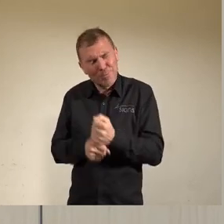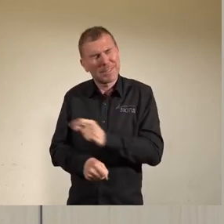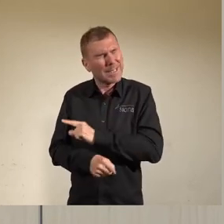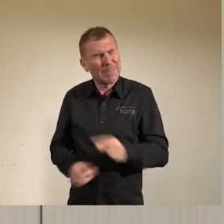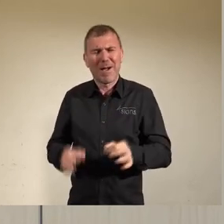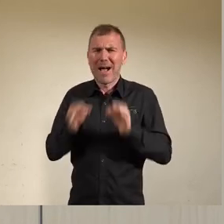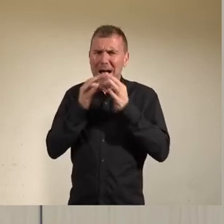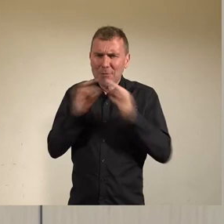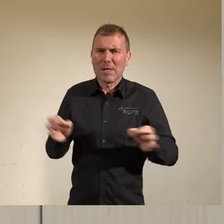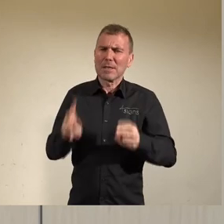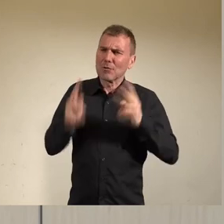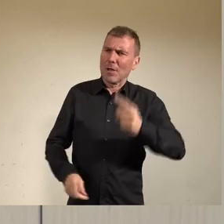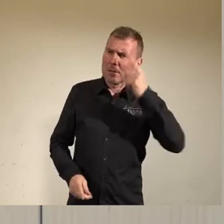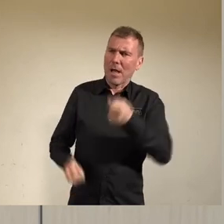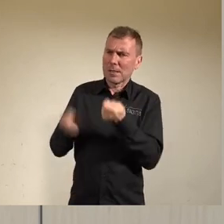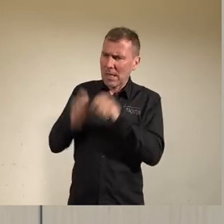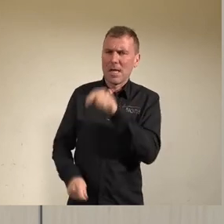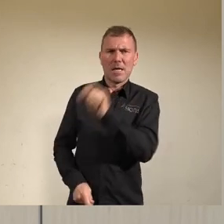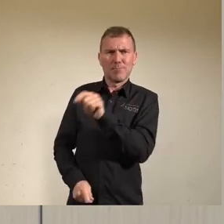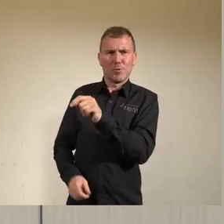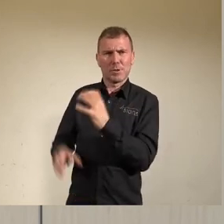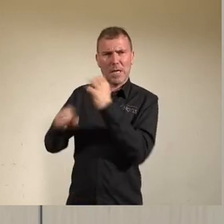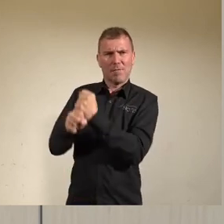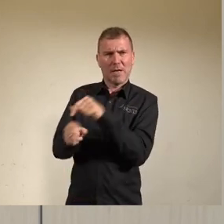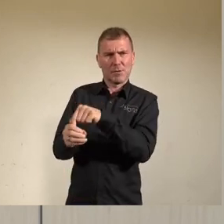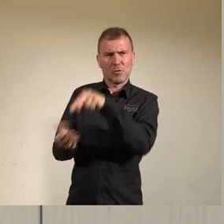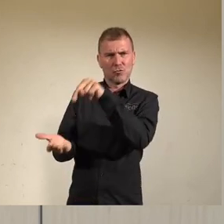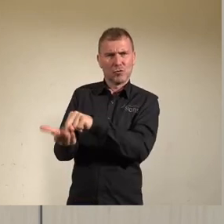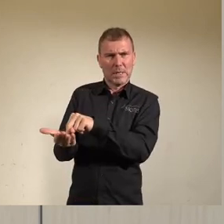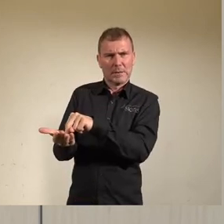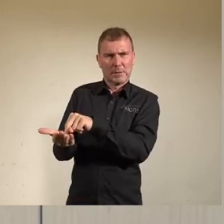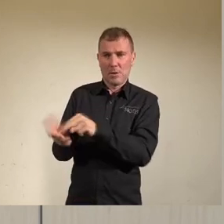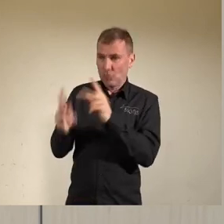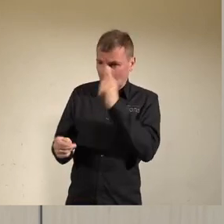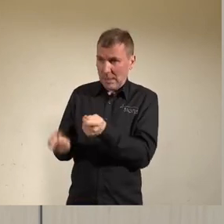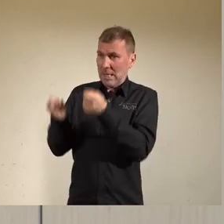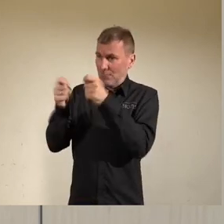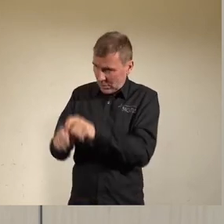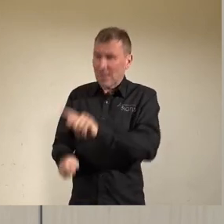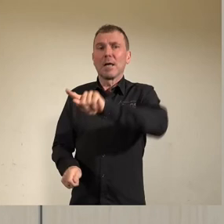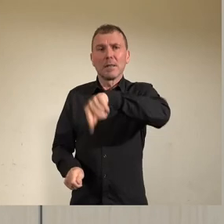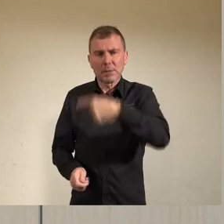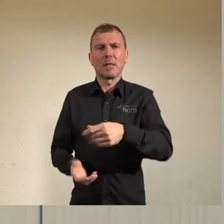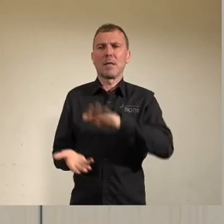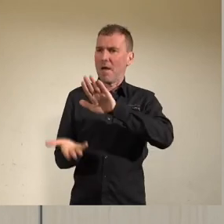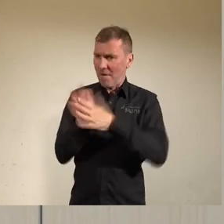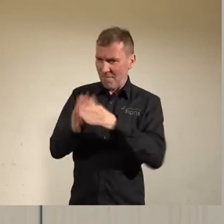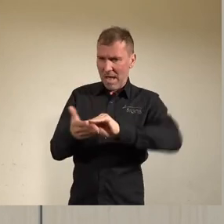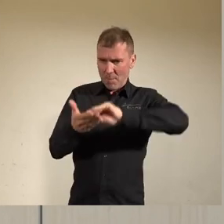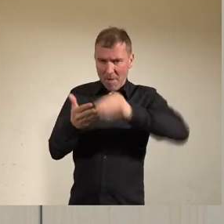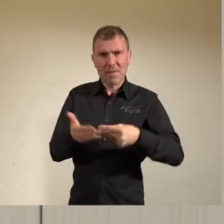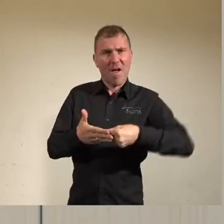konkrete Stadtratsbeschlüsse zu dieser einzelnen Beschlussfassung stellen und auf entsprechende Vereinbarungen,